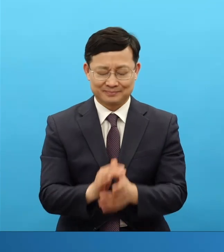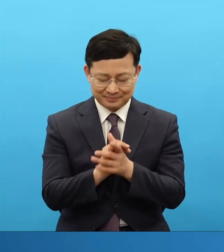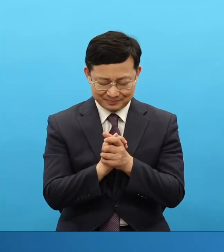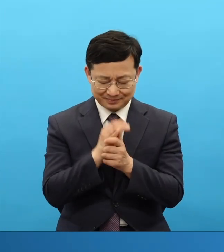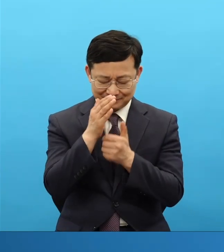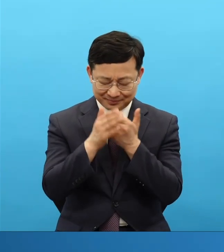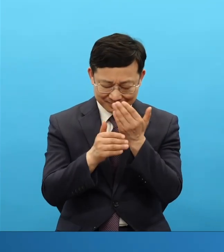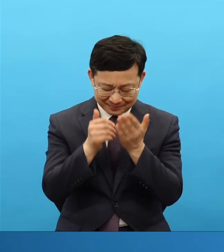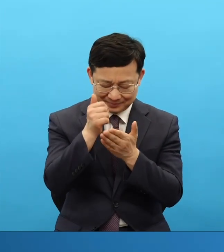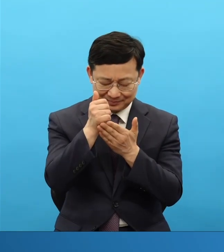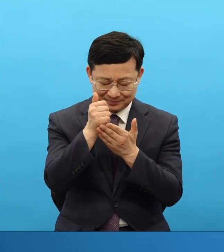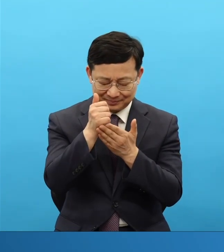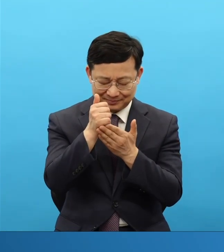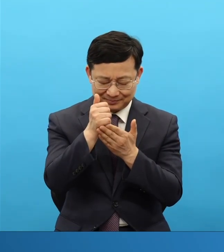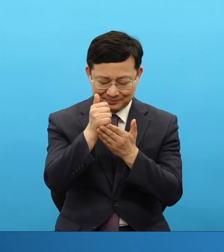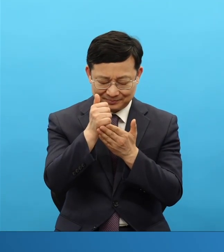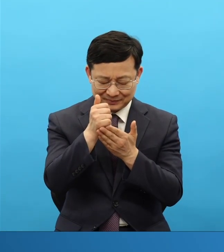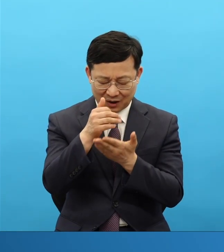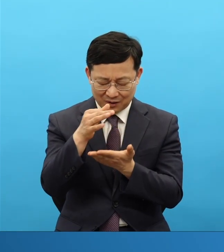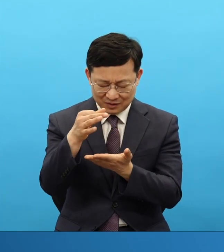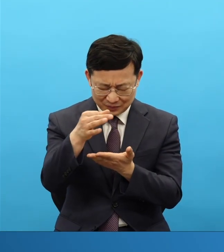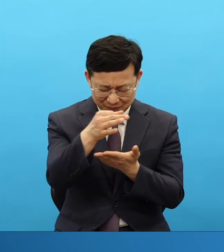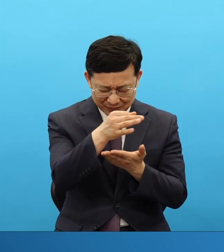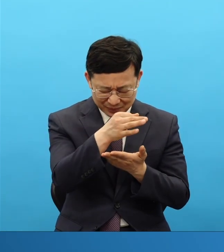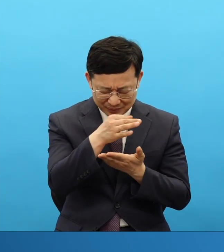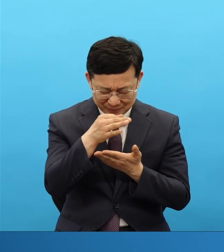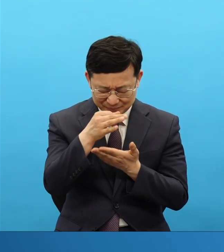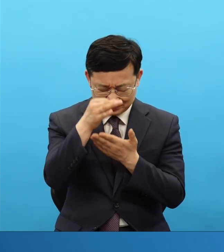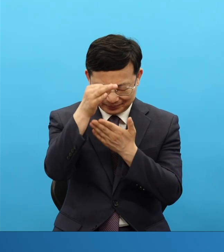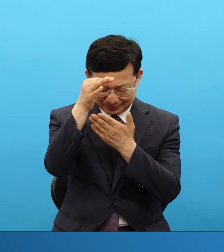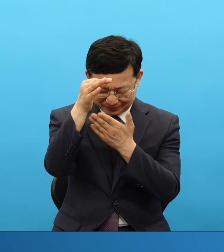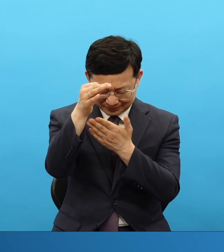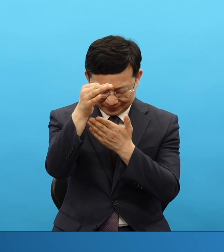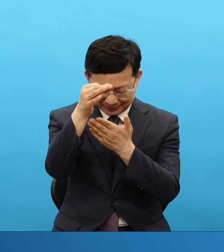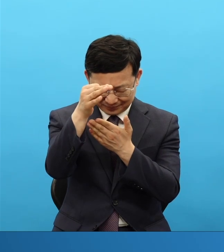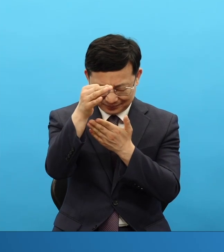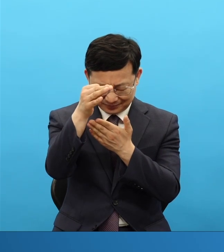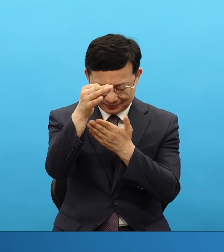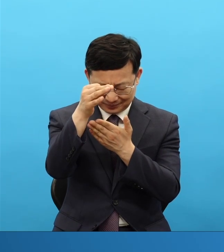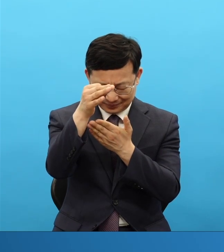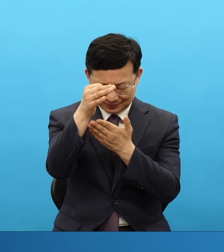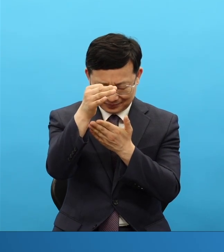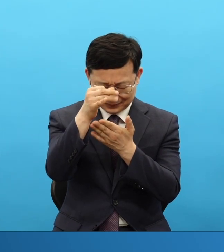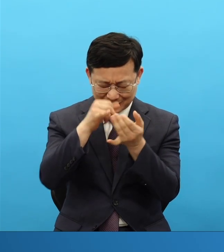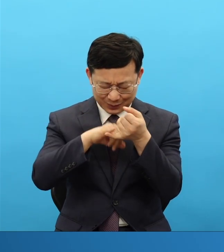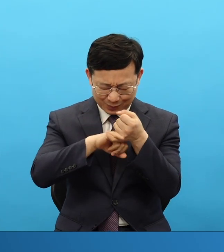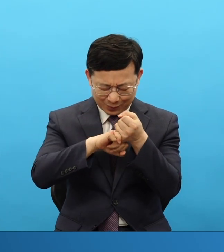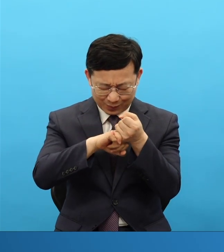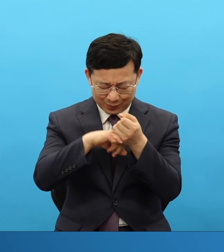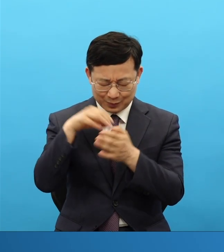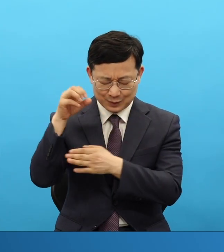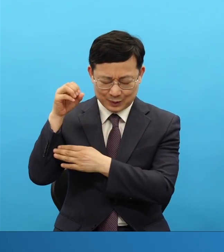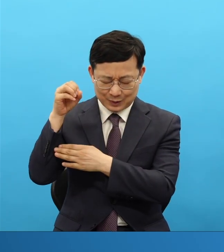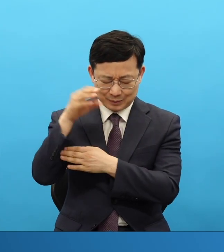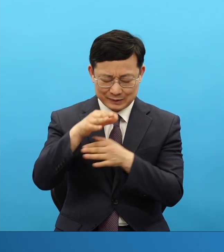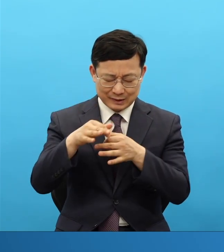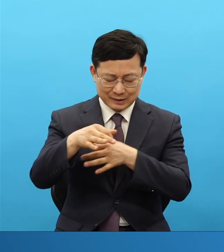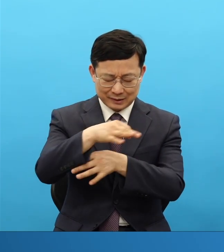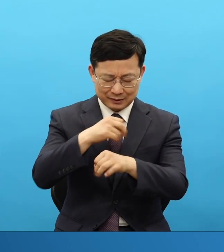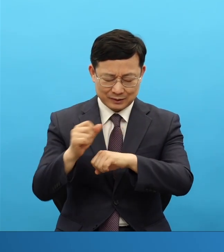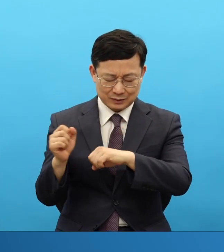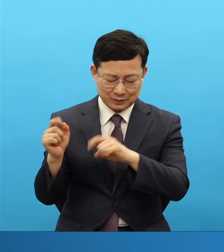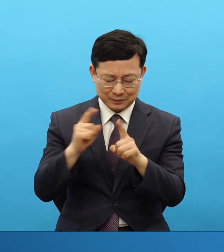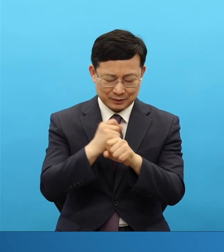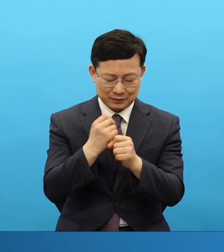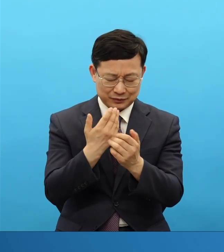하나님께 예물을 드립니다. We are giving our offering to you, God. 반드시 빛의 경제 회복되게 하옵소서. Absolutely, may the economy of light